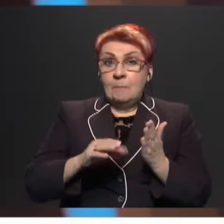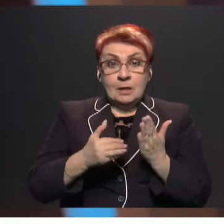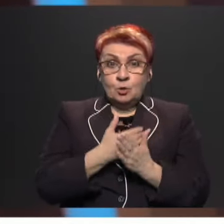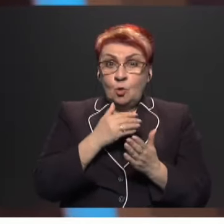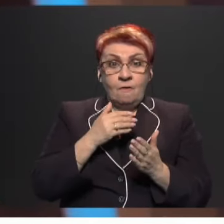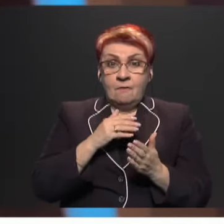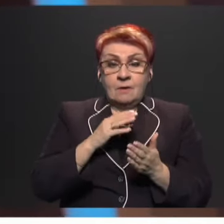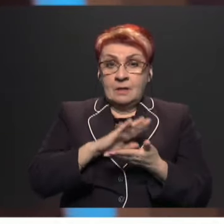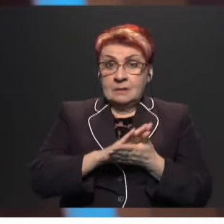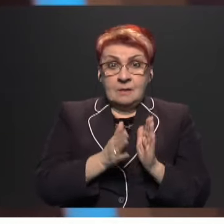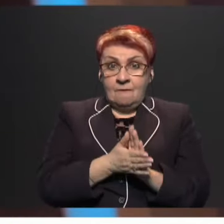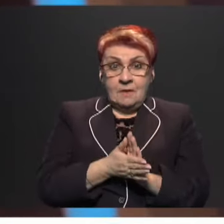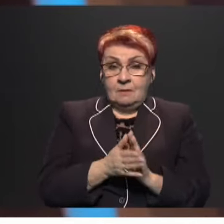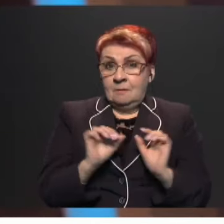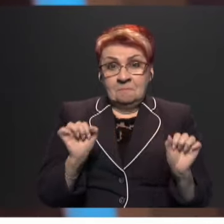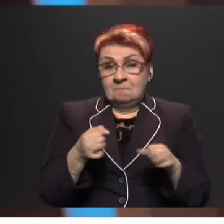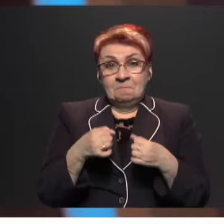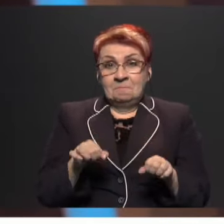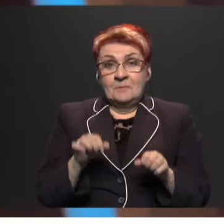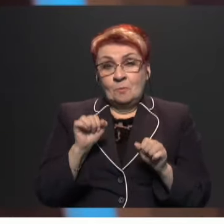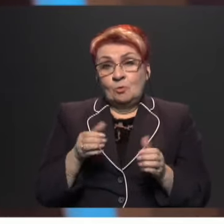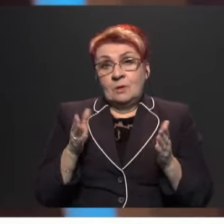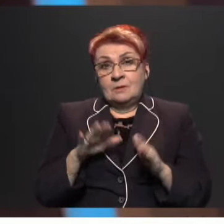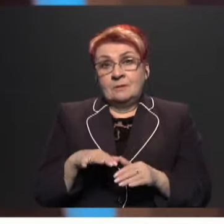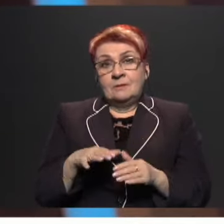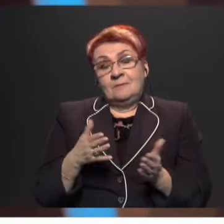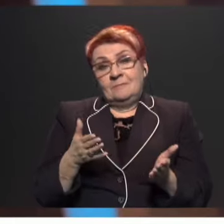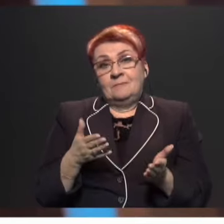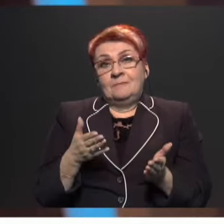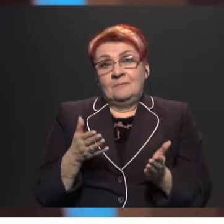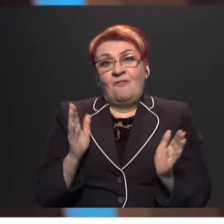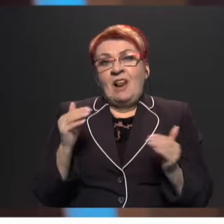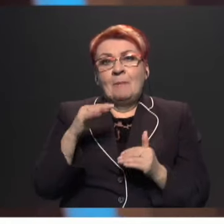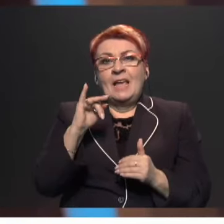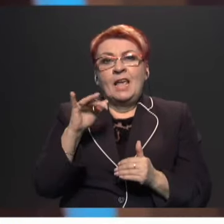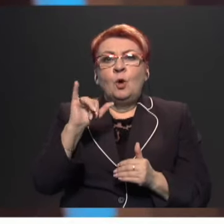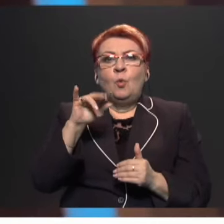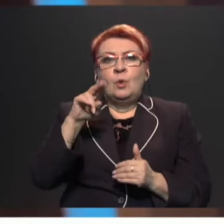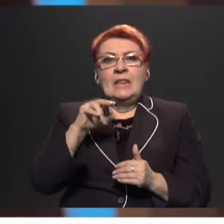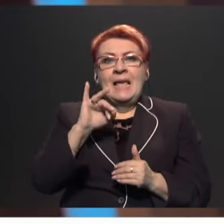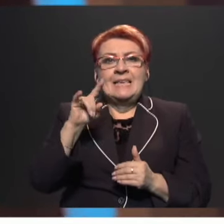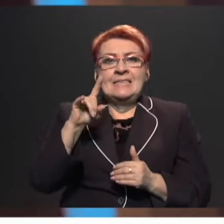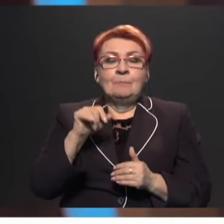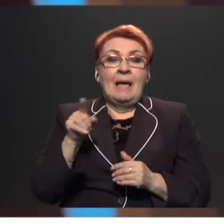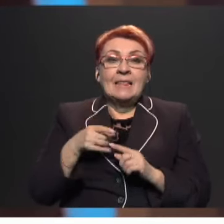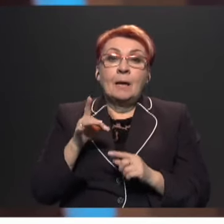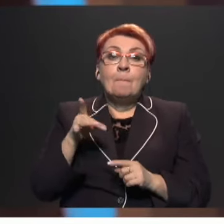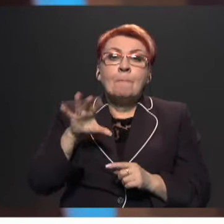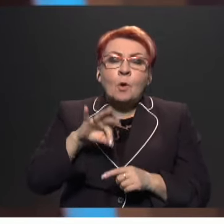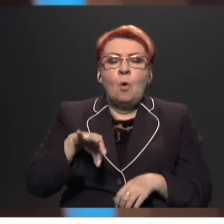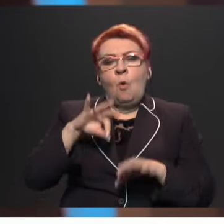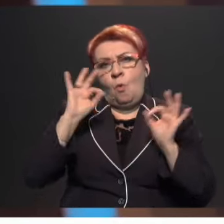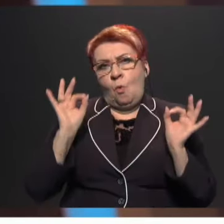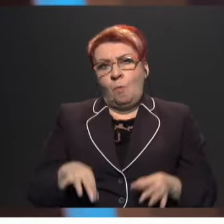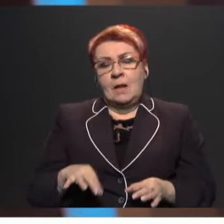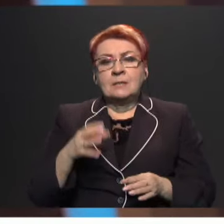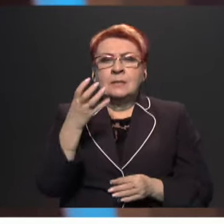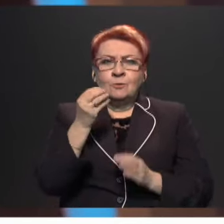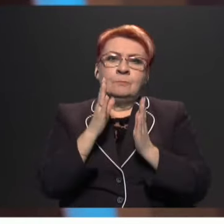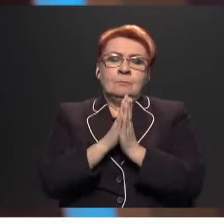ну, можно остаться в рамках иудаизма. Но это про образ. Поэтому еще